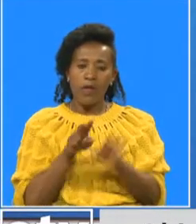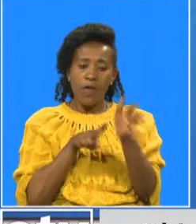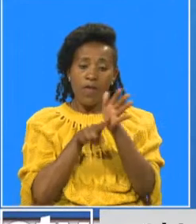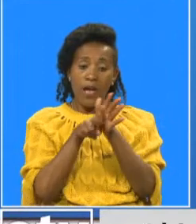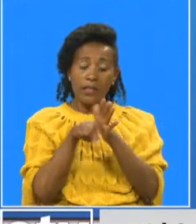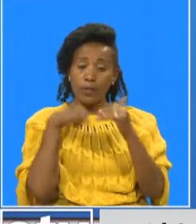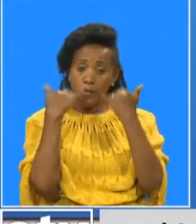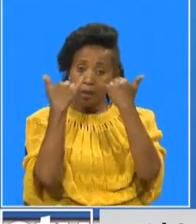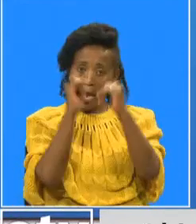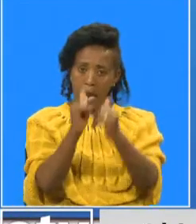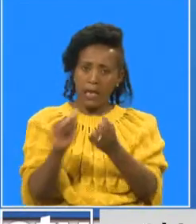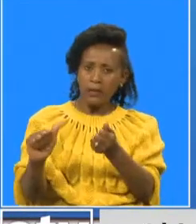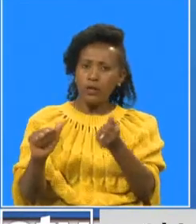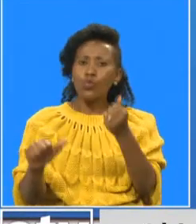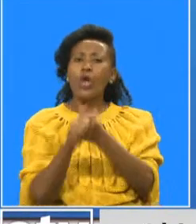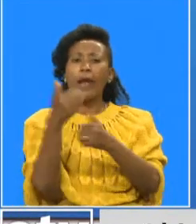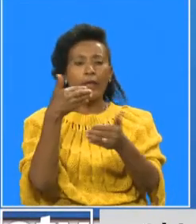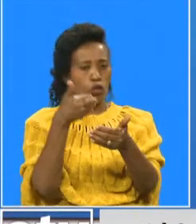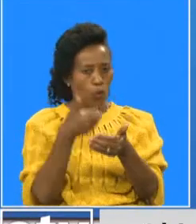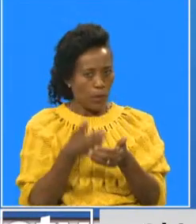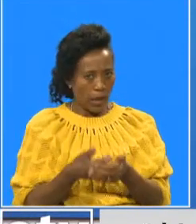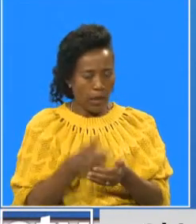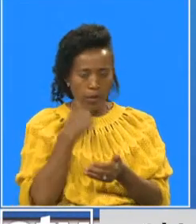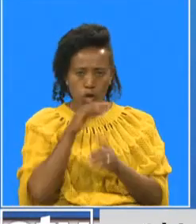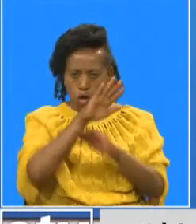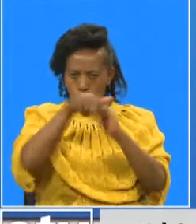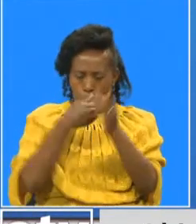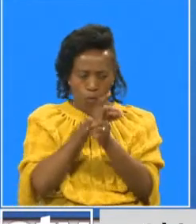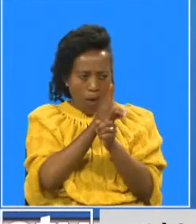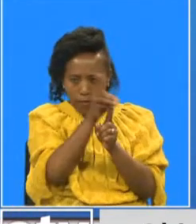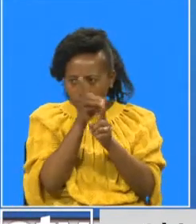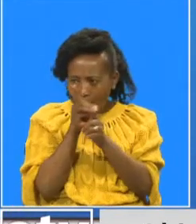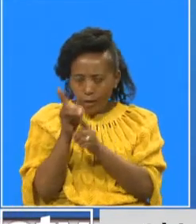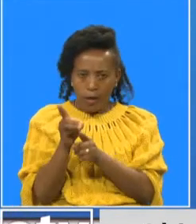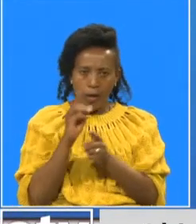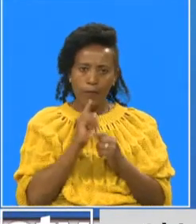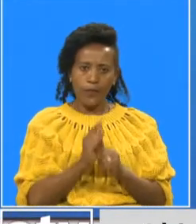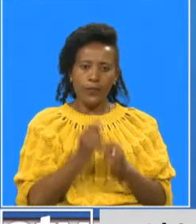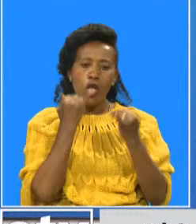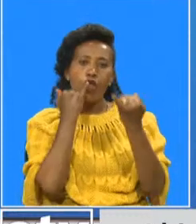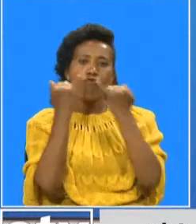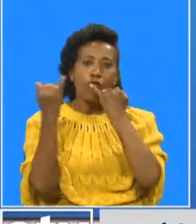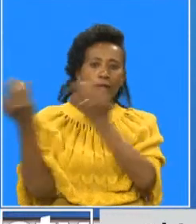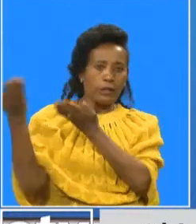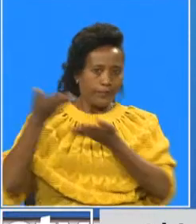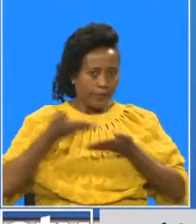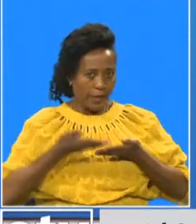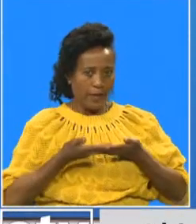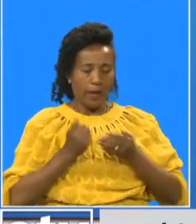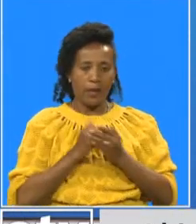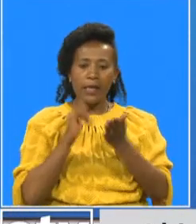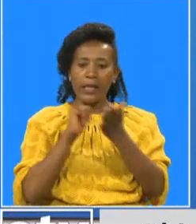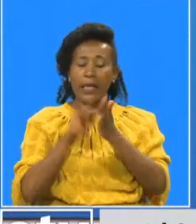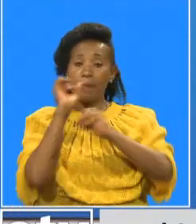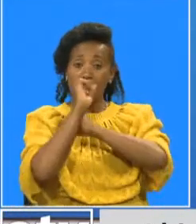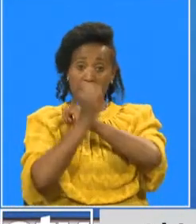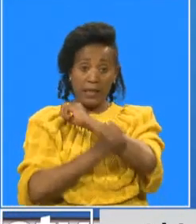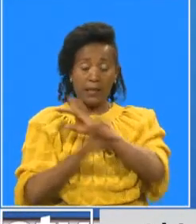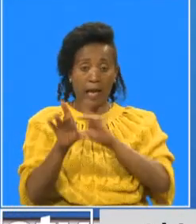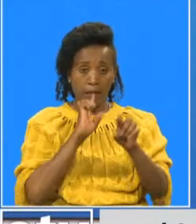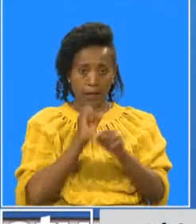ቫይረስ ምን ያክል ዳሜጅ ደርሶበታል የሚለውን ከሁሉም አቅጣጫዎች ኢንፎርሜሽኑ ይመጣልናል። ይህንን መሰረት አድርገን